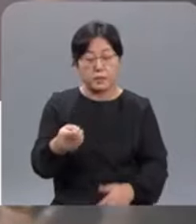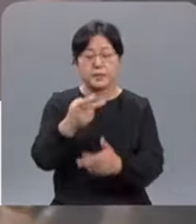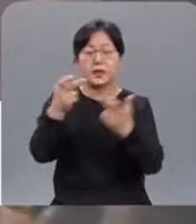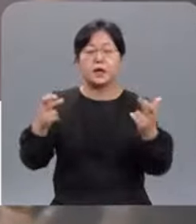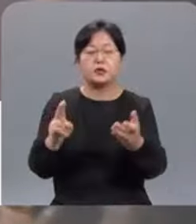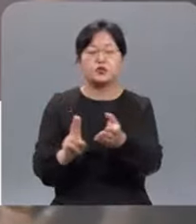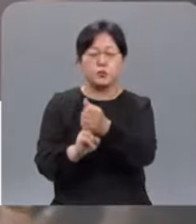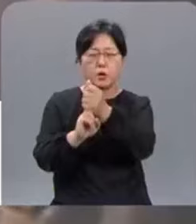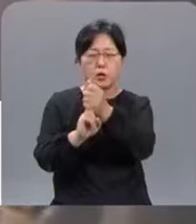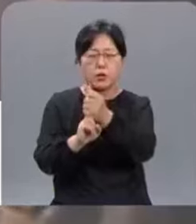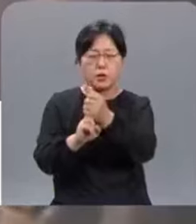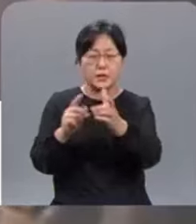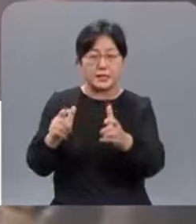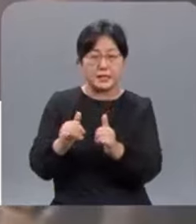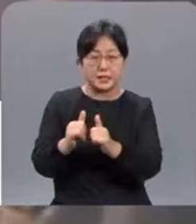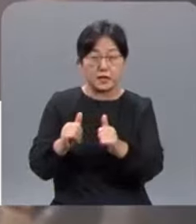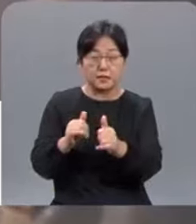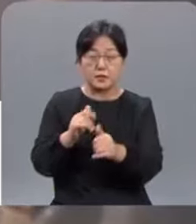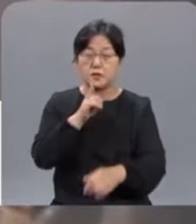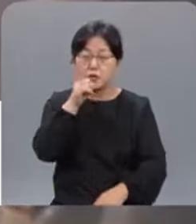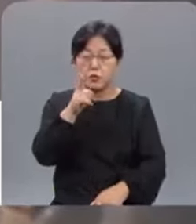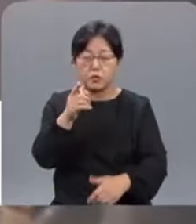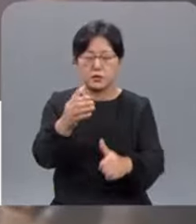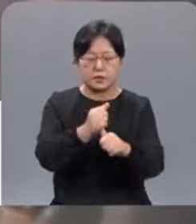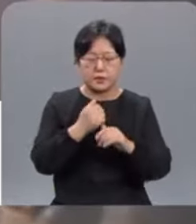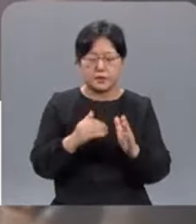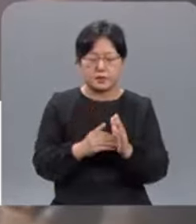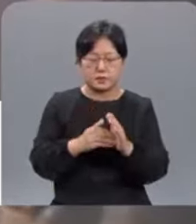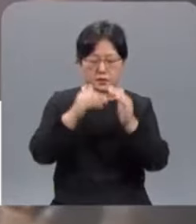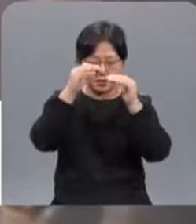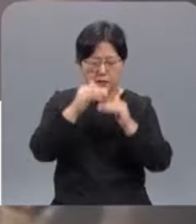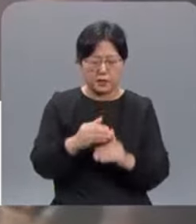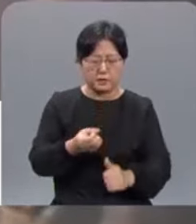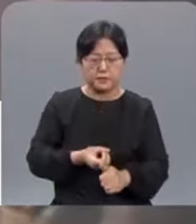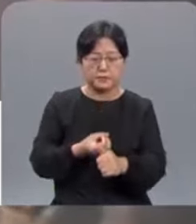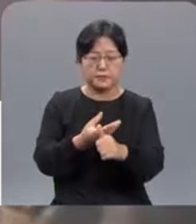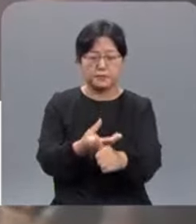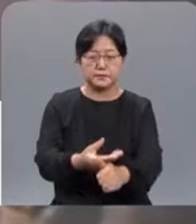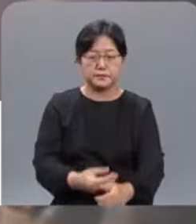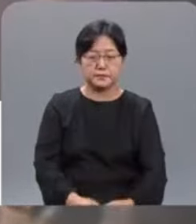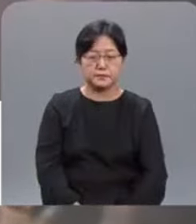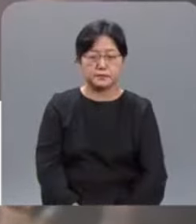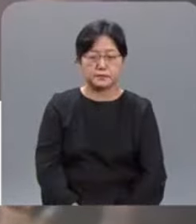숨어 있다가 주민의 신고로 결국 경찰에 붙잡혔습니다 보도의 김혜린